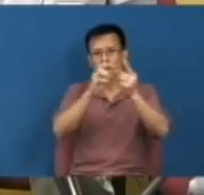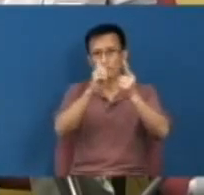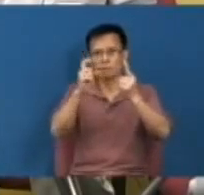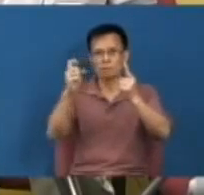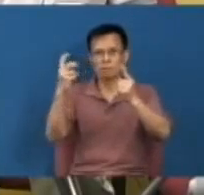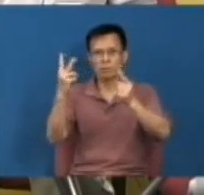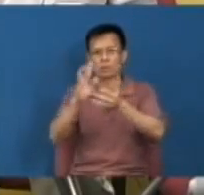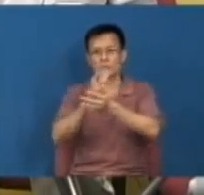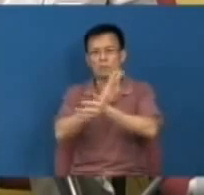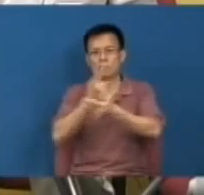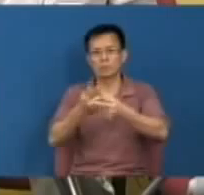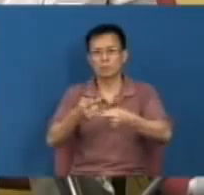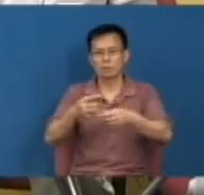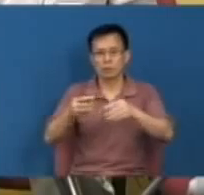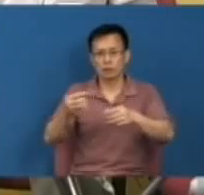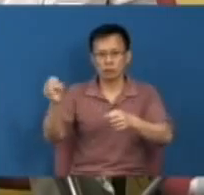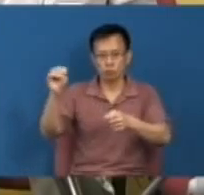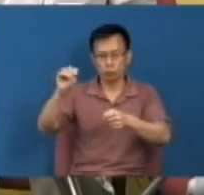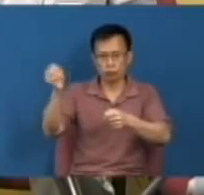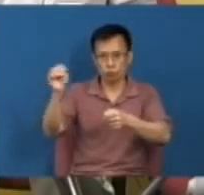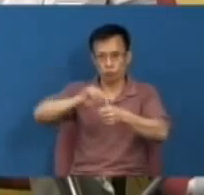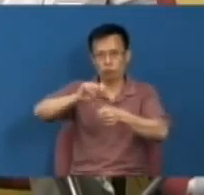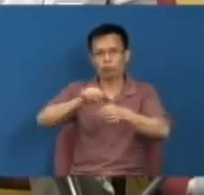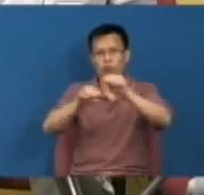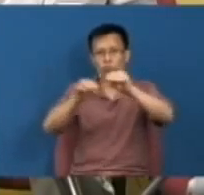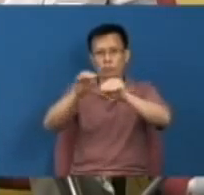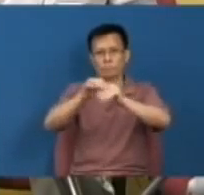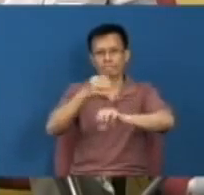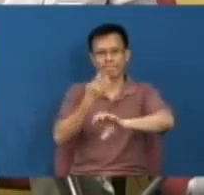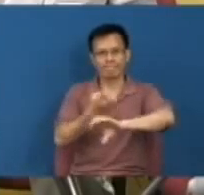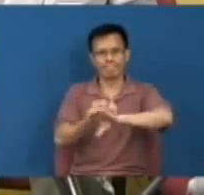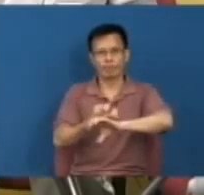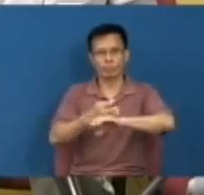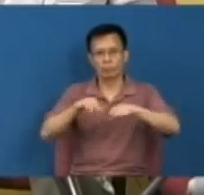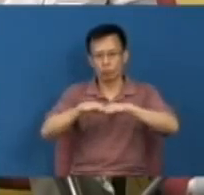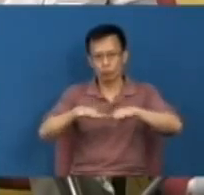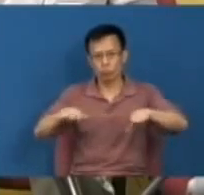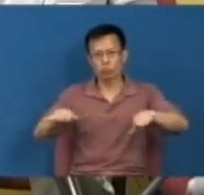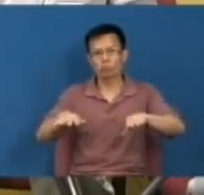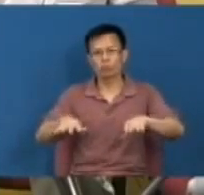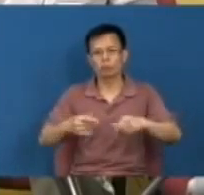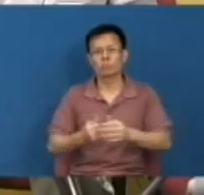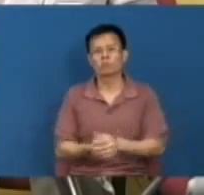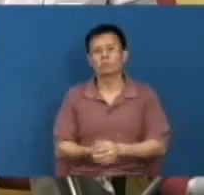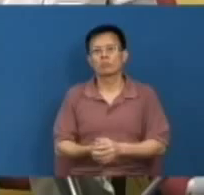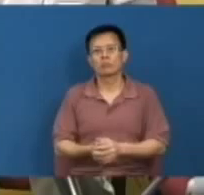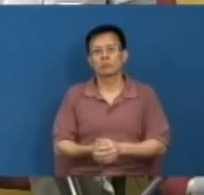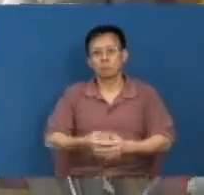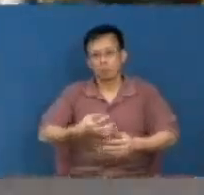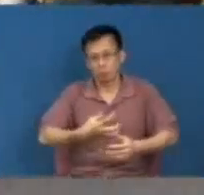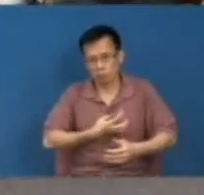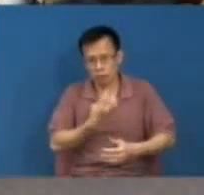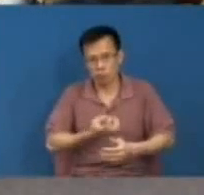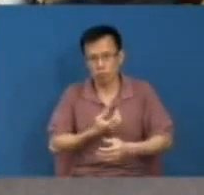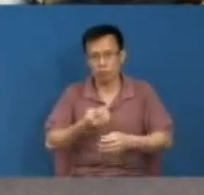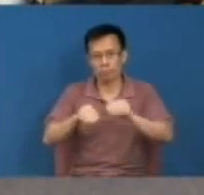全部整過曬，落過曬石屎嘅，好堅固嘅。 即係好心機要做好佢嚇，都係想喺度做生意，喺度